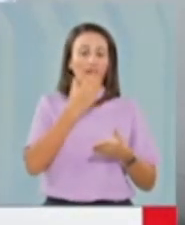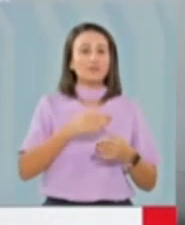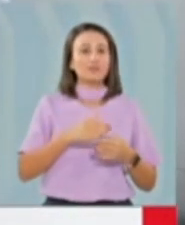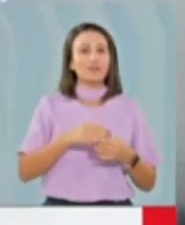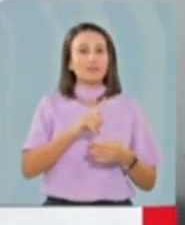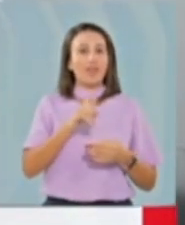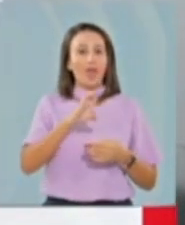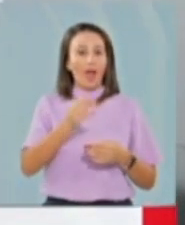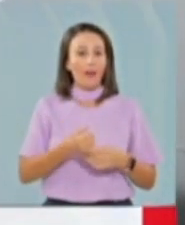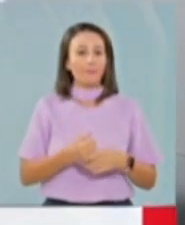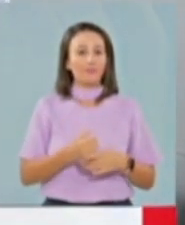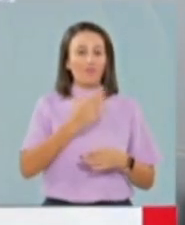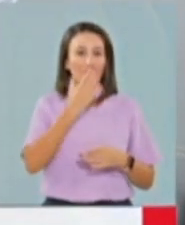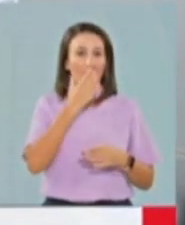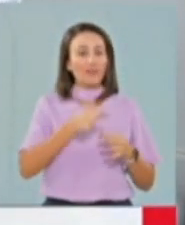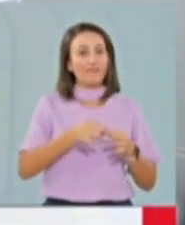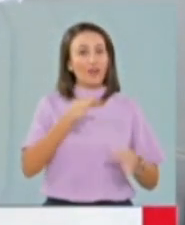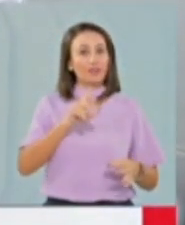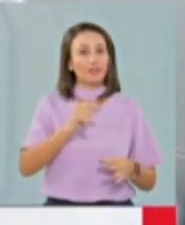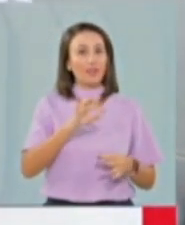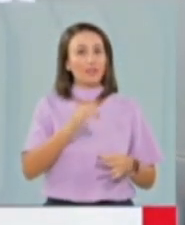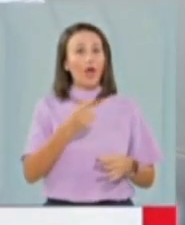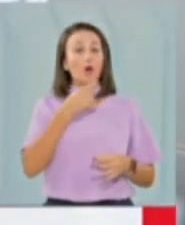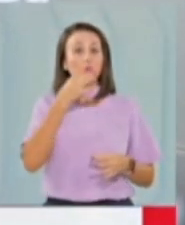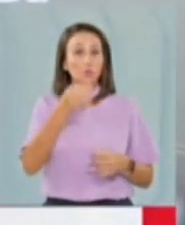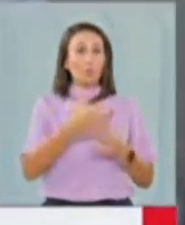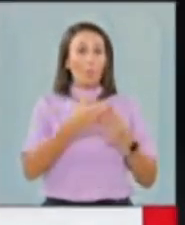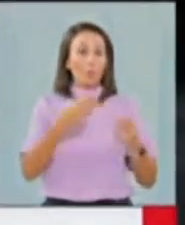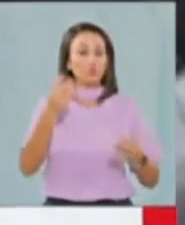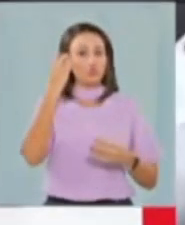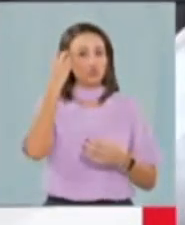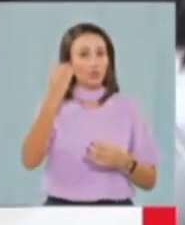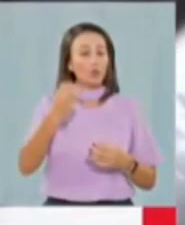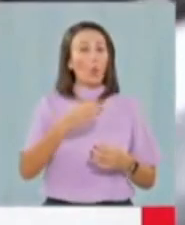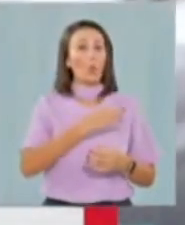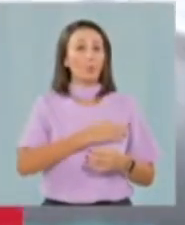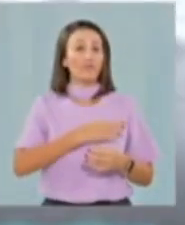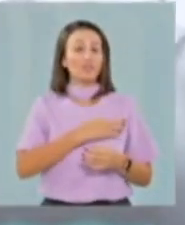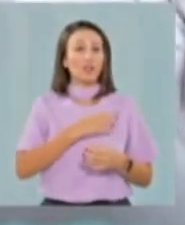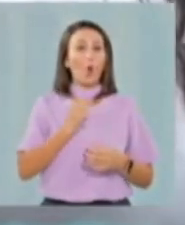serului astrazeneca în fața variante Delta susțin mai mulți cercetători de la Universitatea Oxford